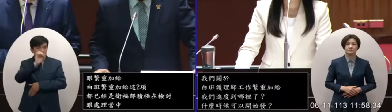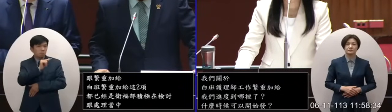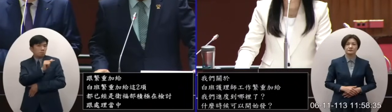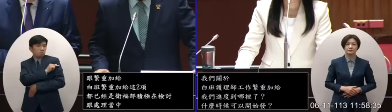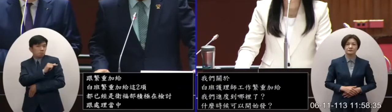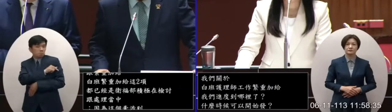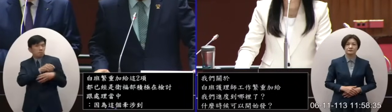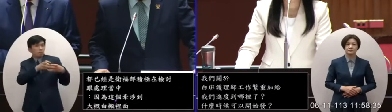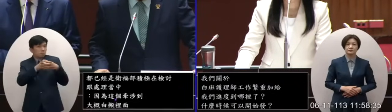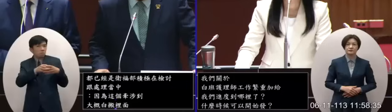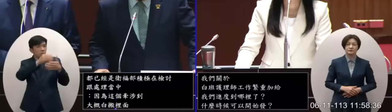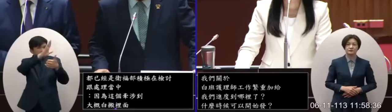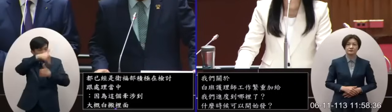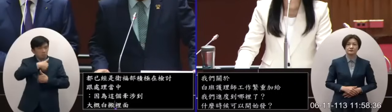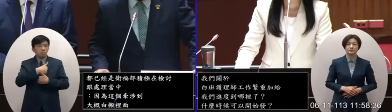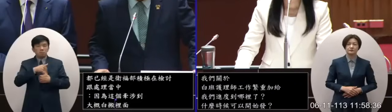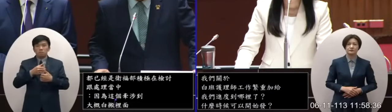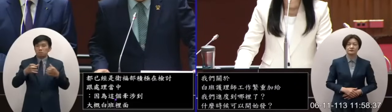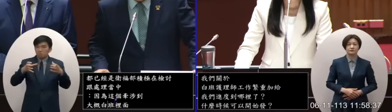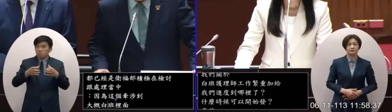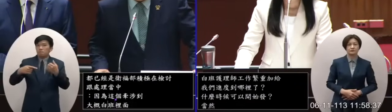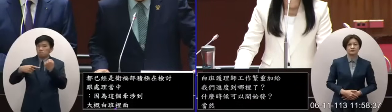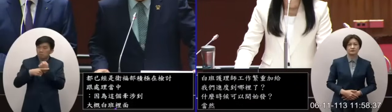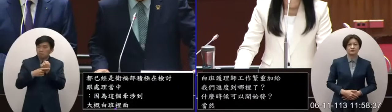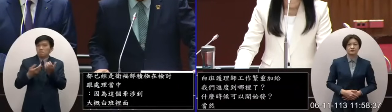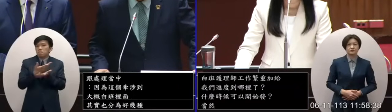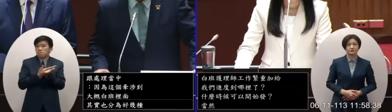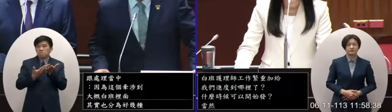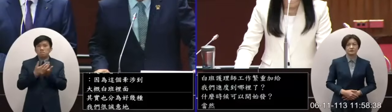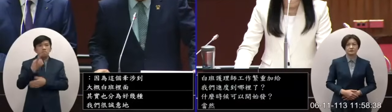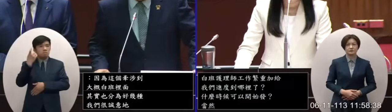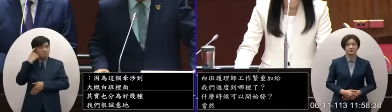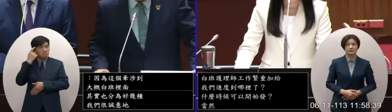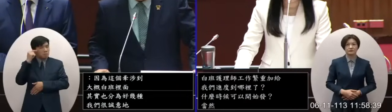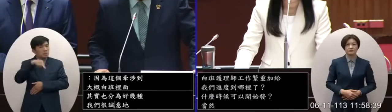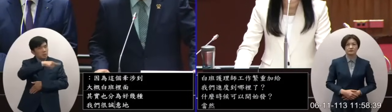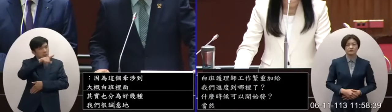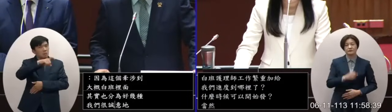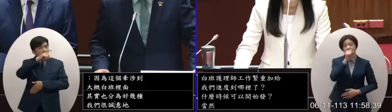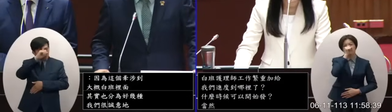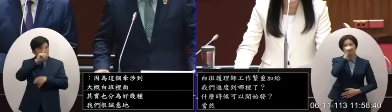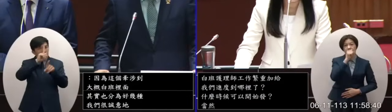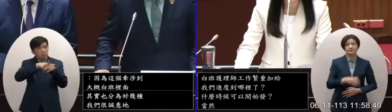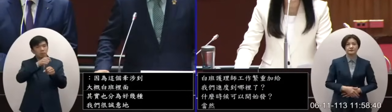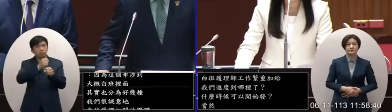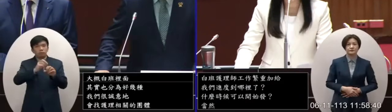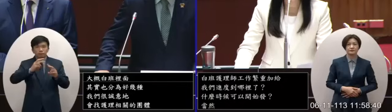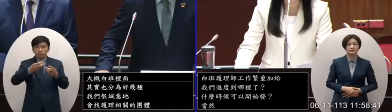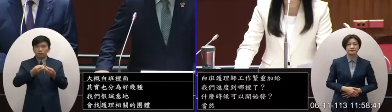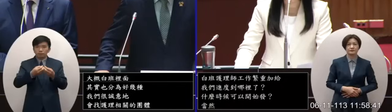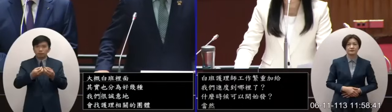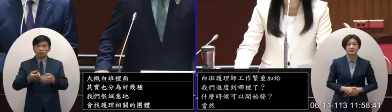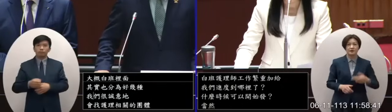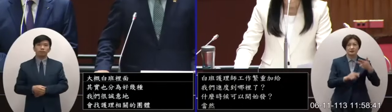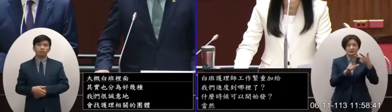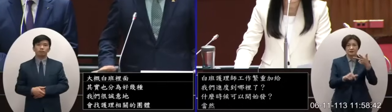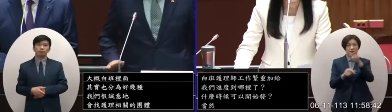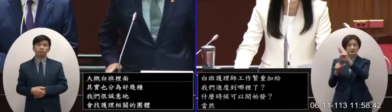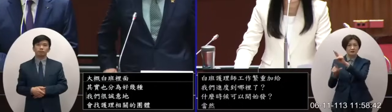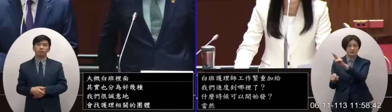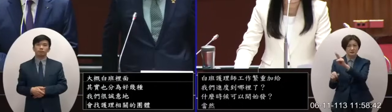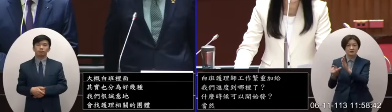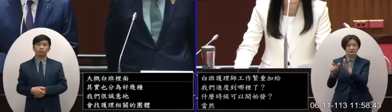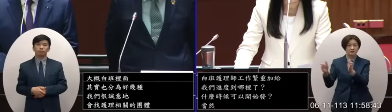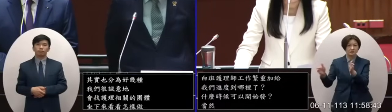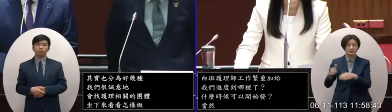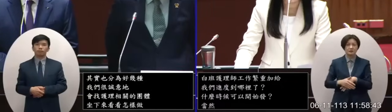坐下来。来看看怎么样做，来能够达到大家的期望。 好，那下半年度会